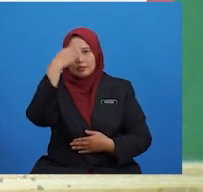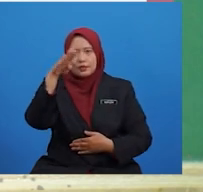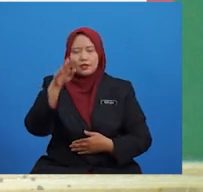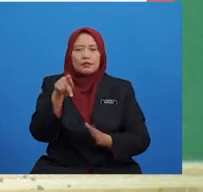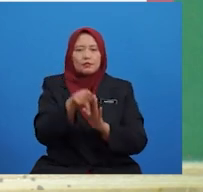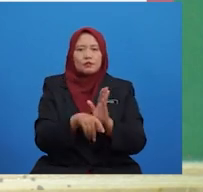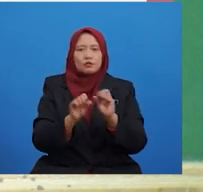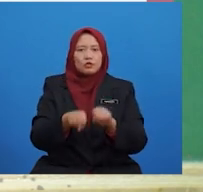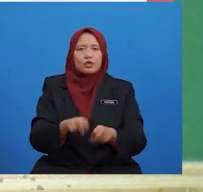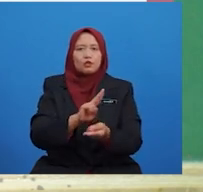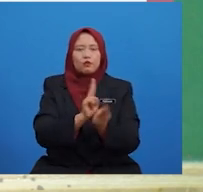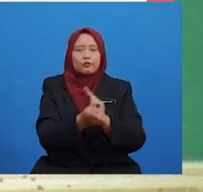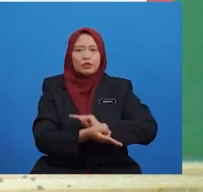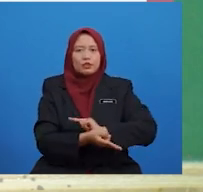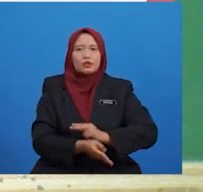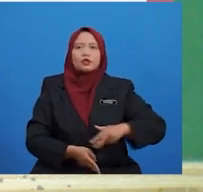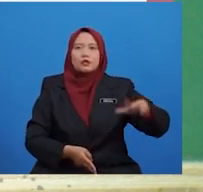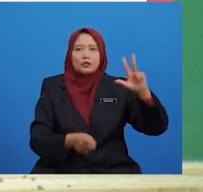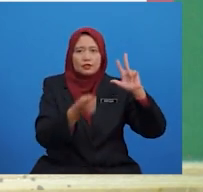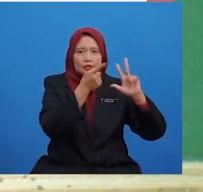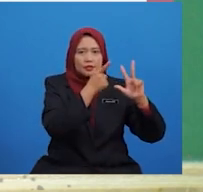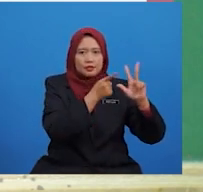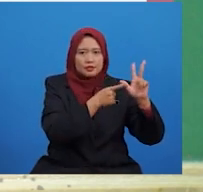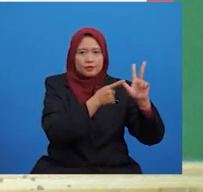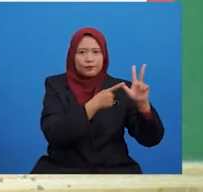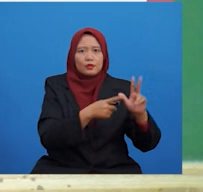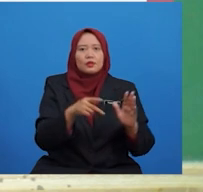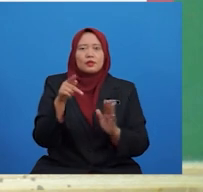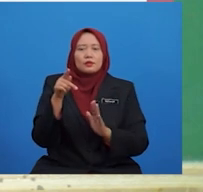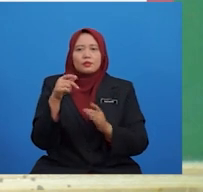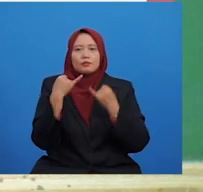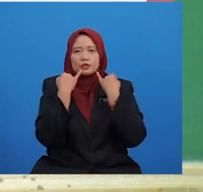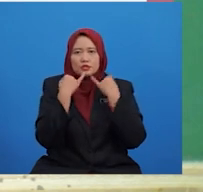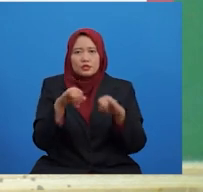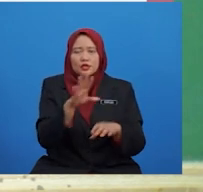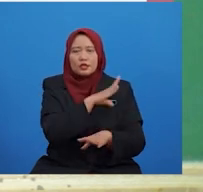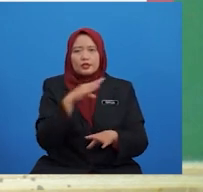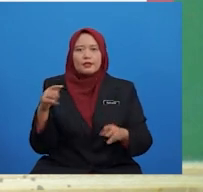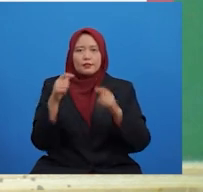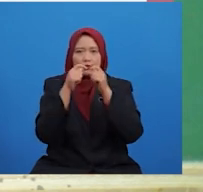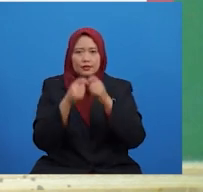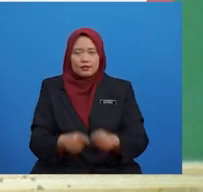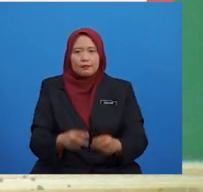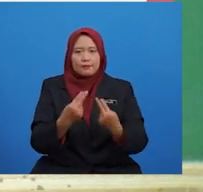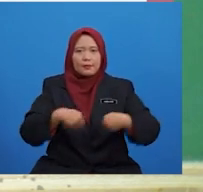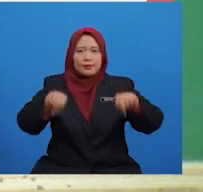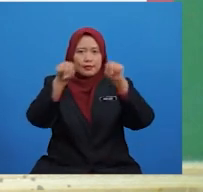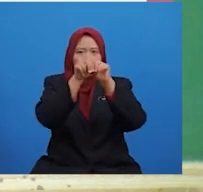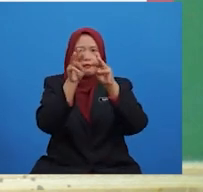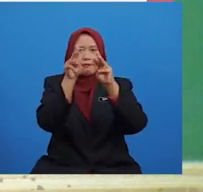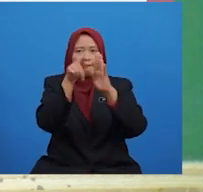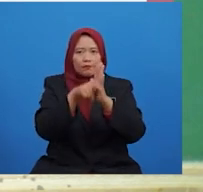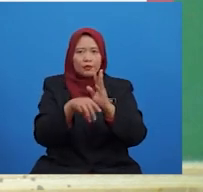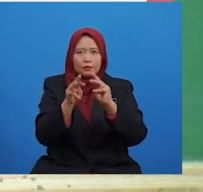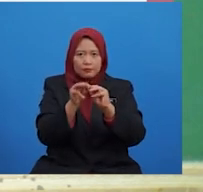ubah. Ketiga, pengisytiharan dan penetapan nilai bagi pemalar.